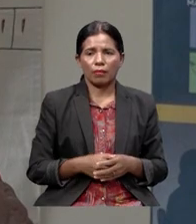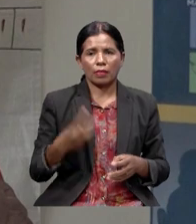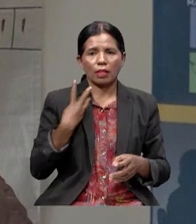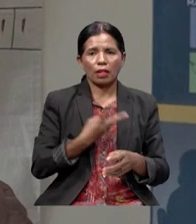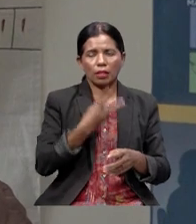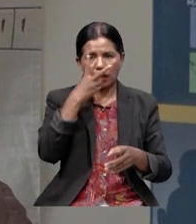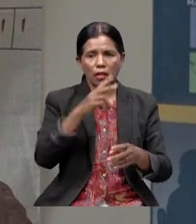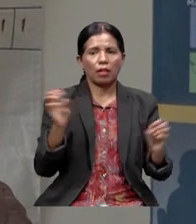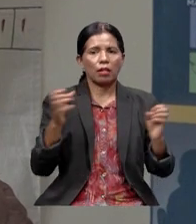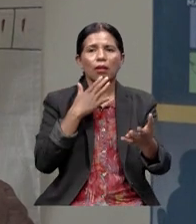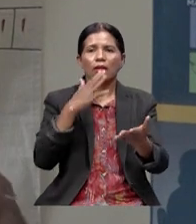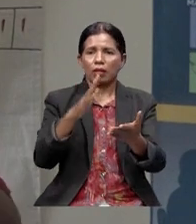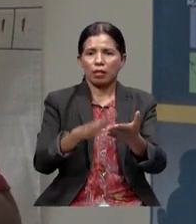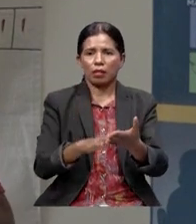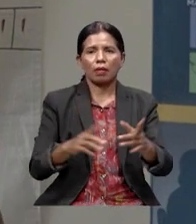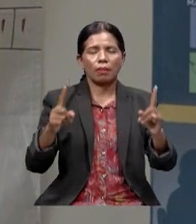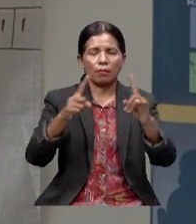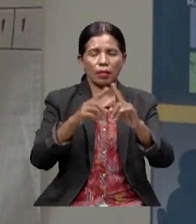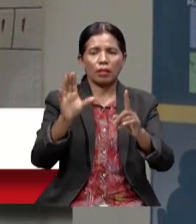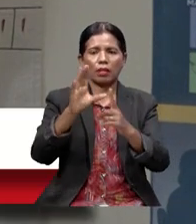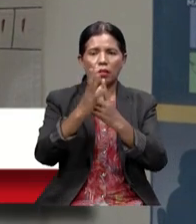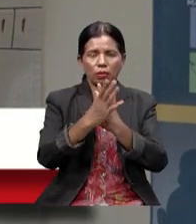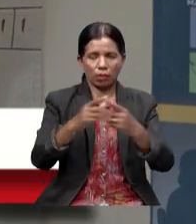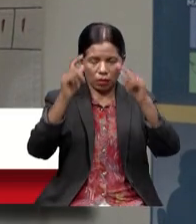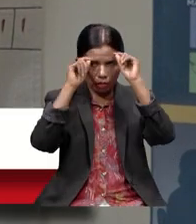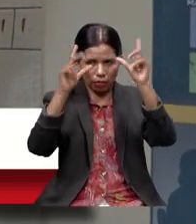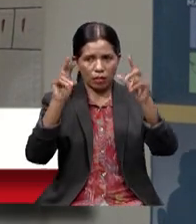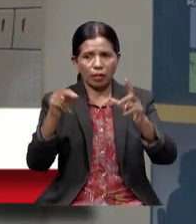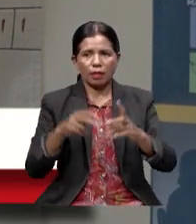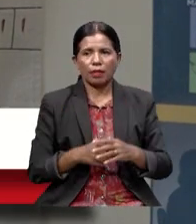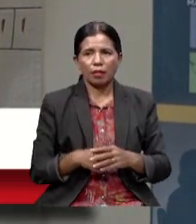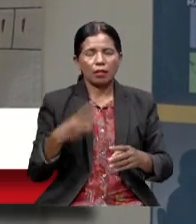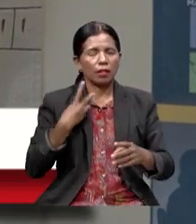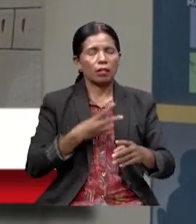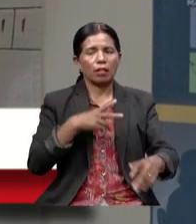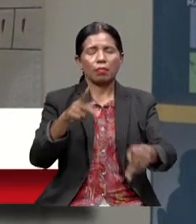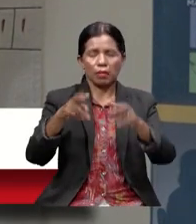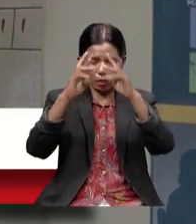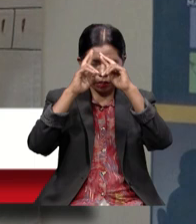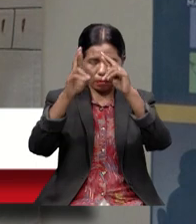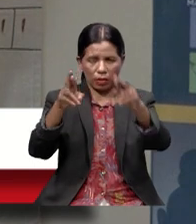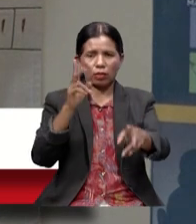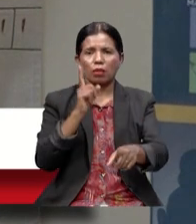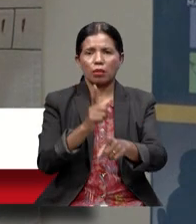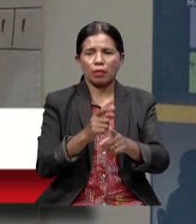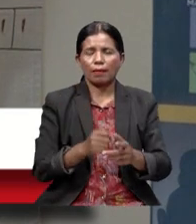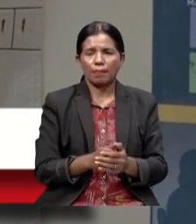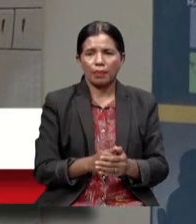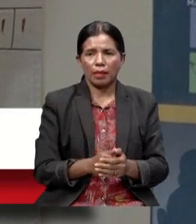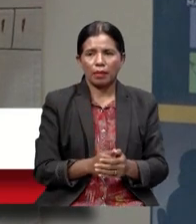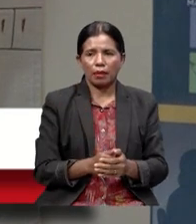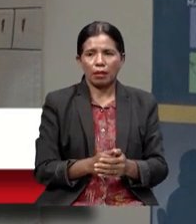katakne la dun diak, ba ita nia kultura Timor nian Tani biala ne respeita malo. Respeita